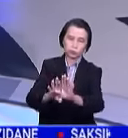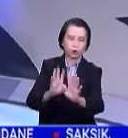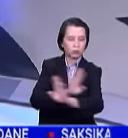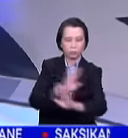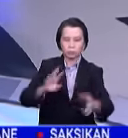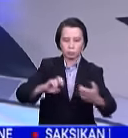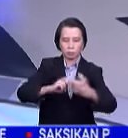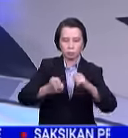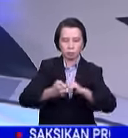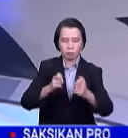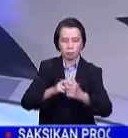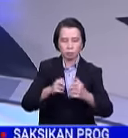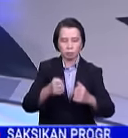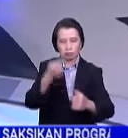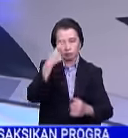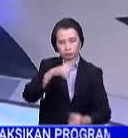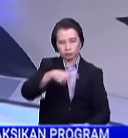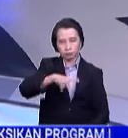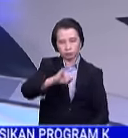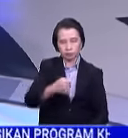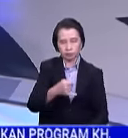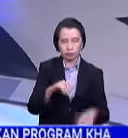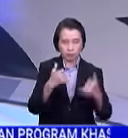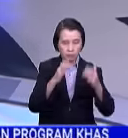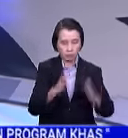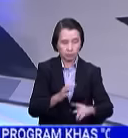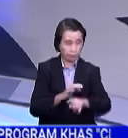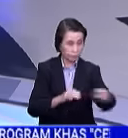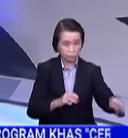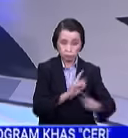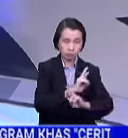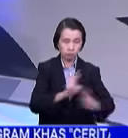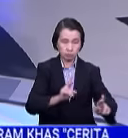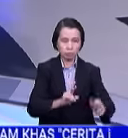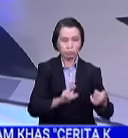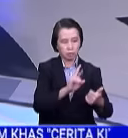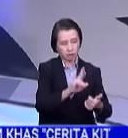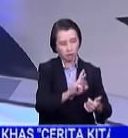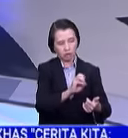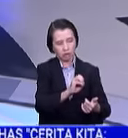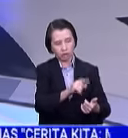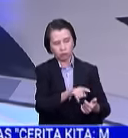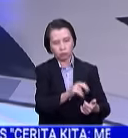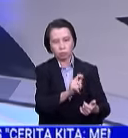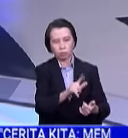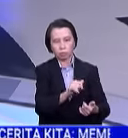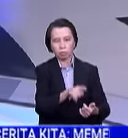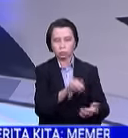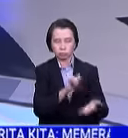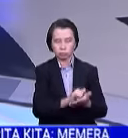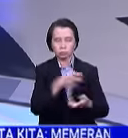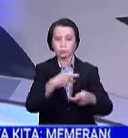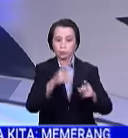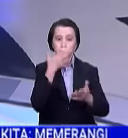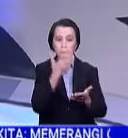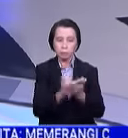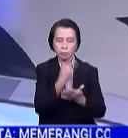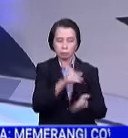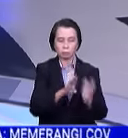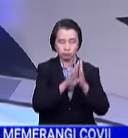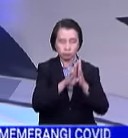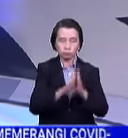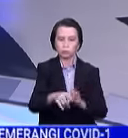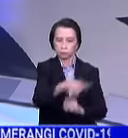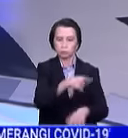masalah besar buat PJ City FC. Sebaliknya, pemain sedia ada seperti R. Kogiles Warren anggap ia peluang terbaik bagi